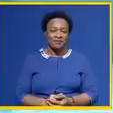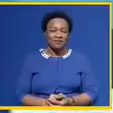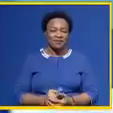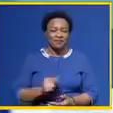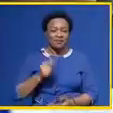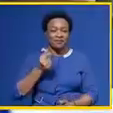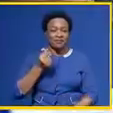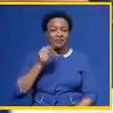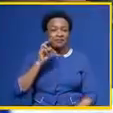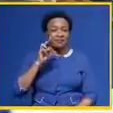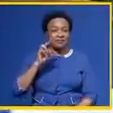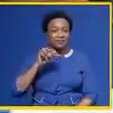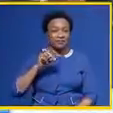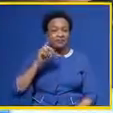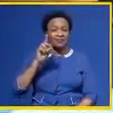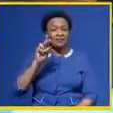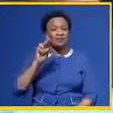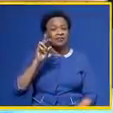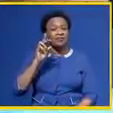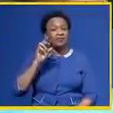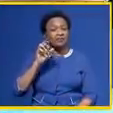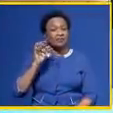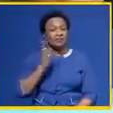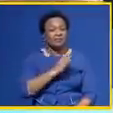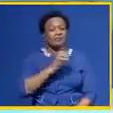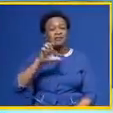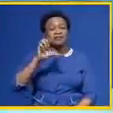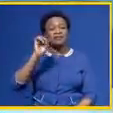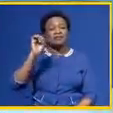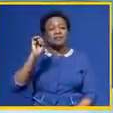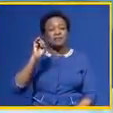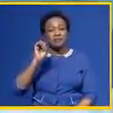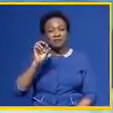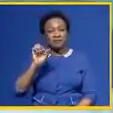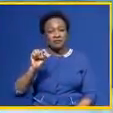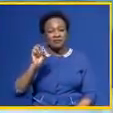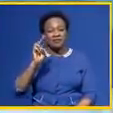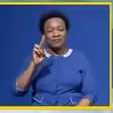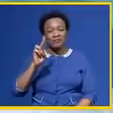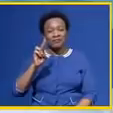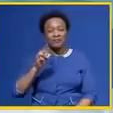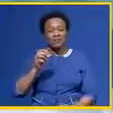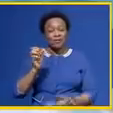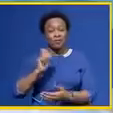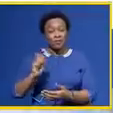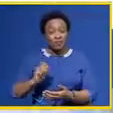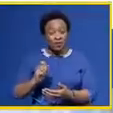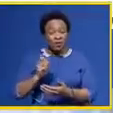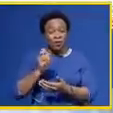Tundu Lissu awa mwanachadema wa kwanza kuchukua fomu za urais akiwakilishwa na wakala.